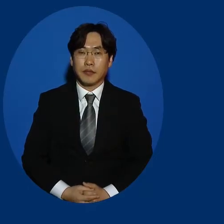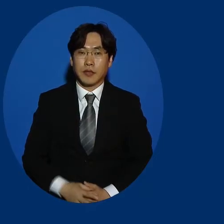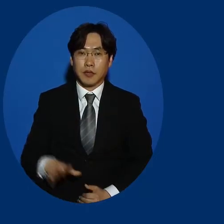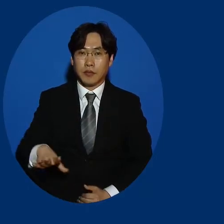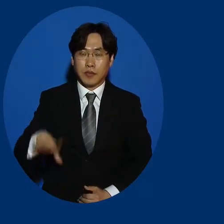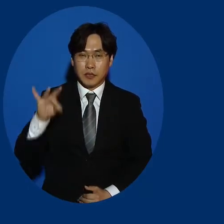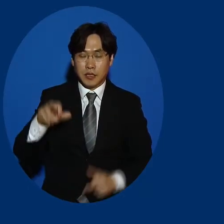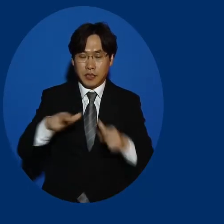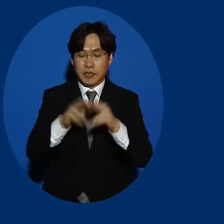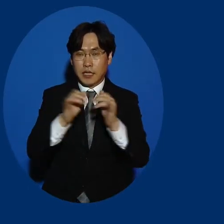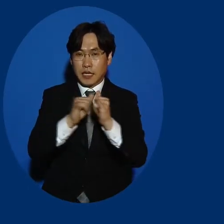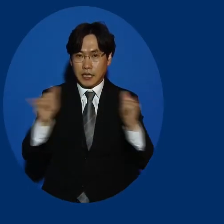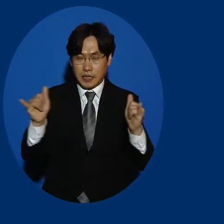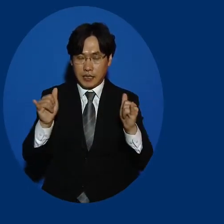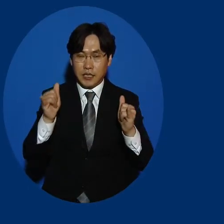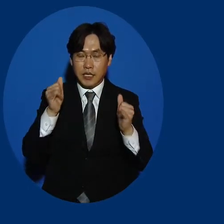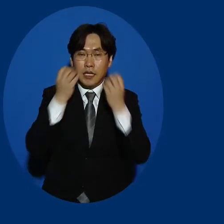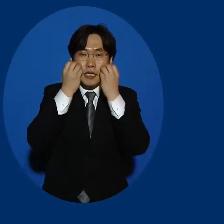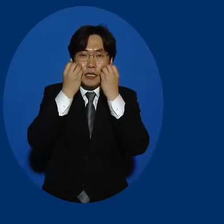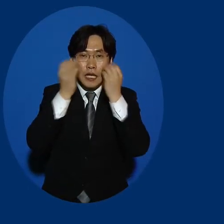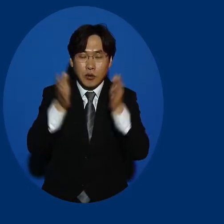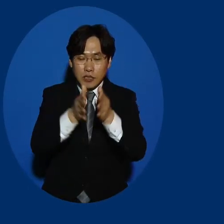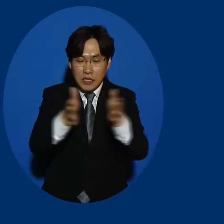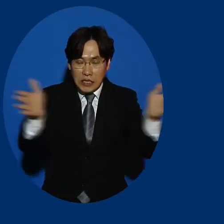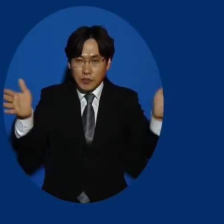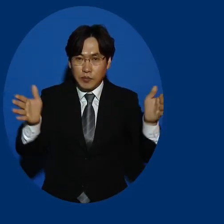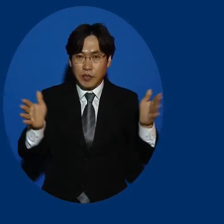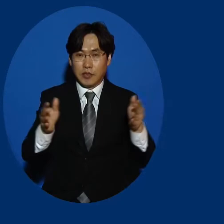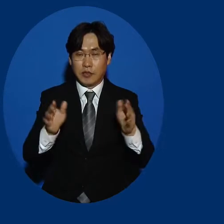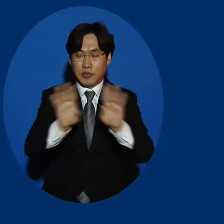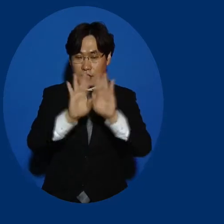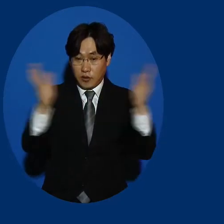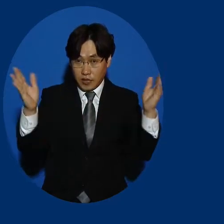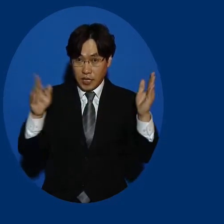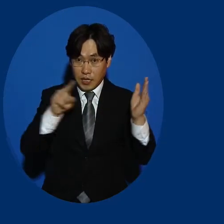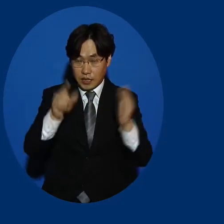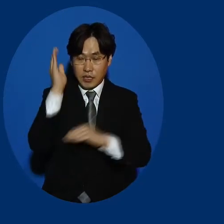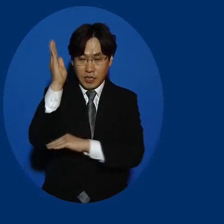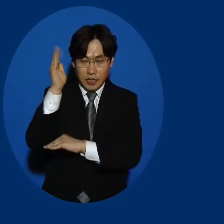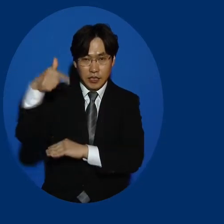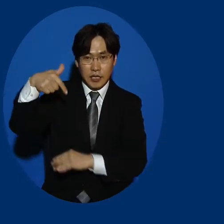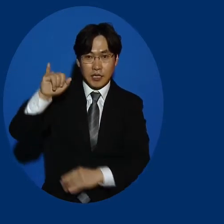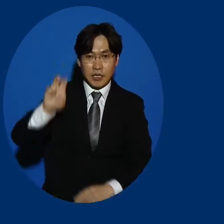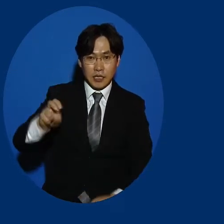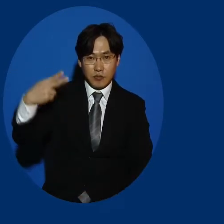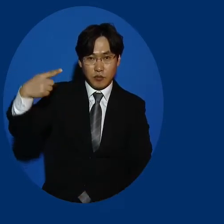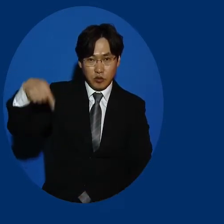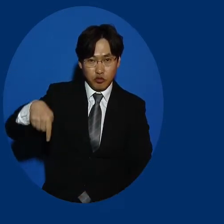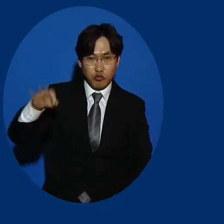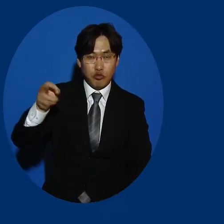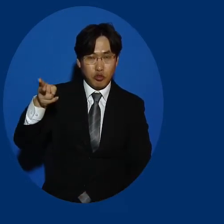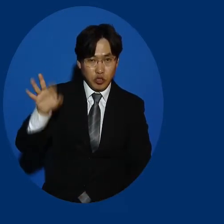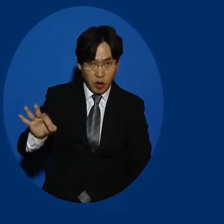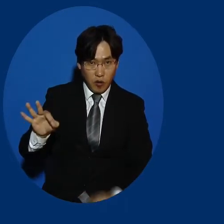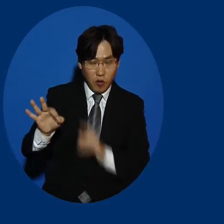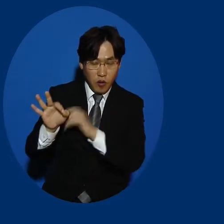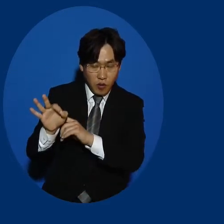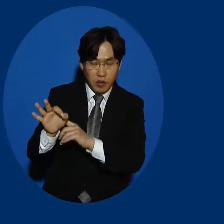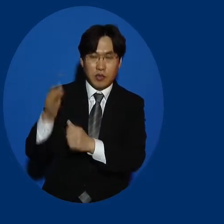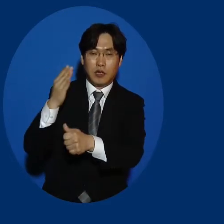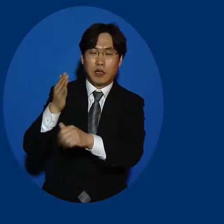장애인 평생교육 새로운 지평을 열다라는 아주 유의미한 발제를 해주신 김대용 소장님께 정말 감사를